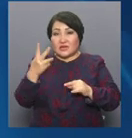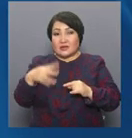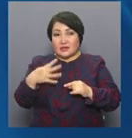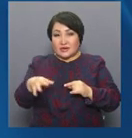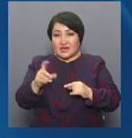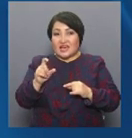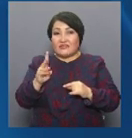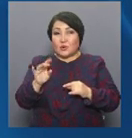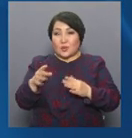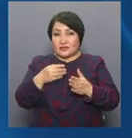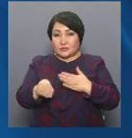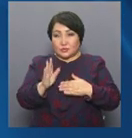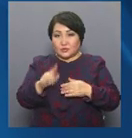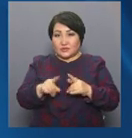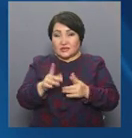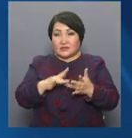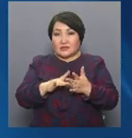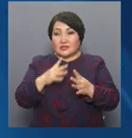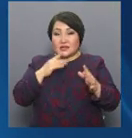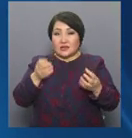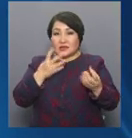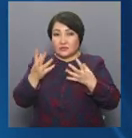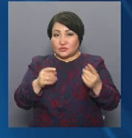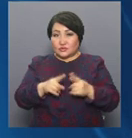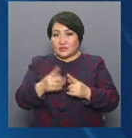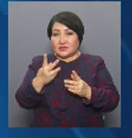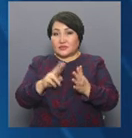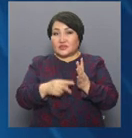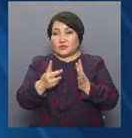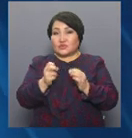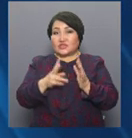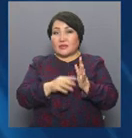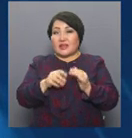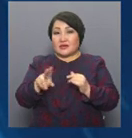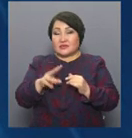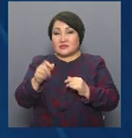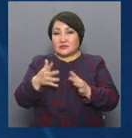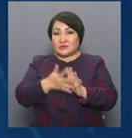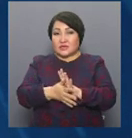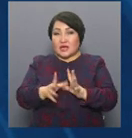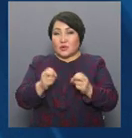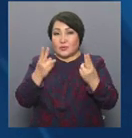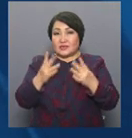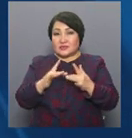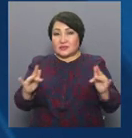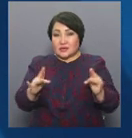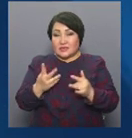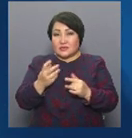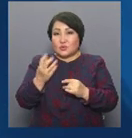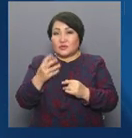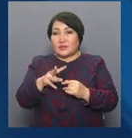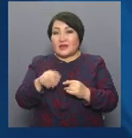Қаланы көріктендіру ісіне 19,7 миллиард теңге жұмсалады. Әлеуметтік салаға қосымша 2,6 миллиард теңге бөлу